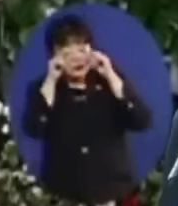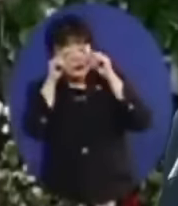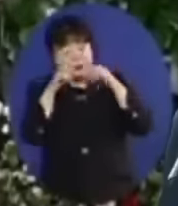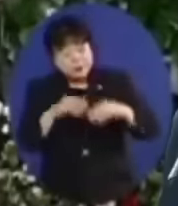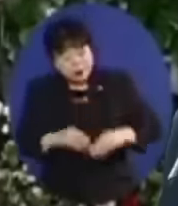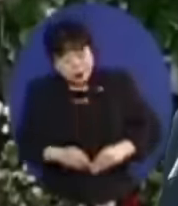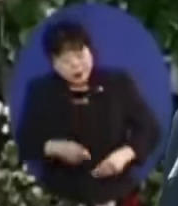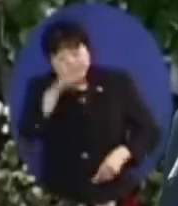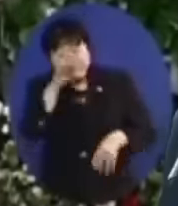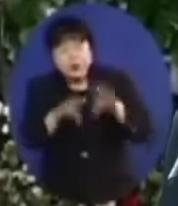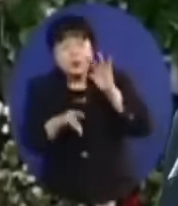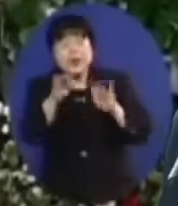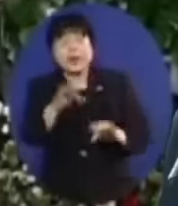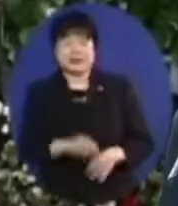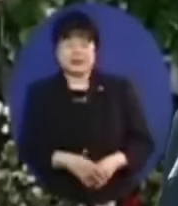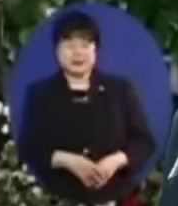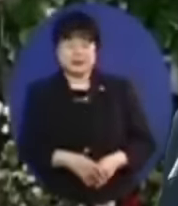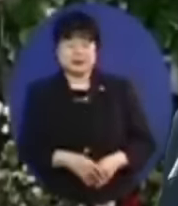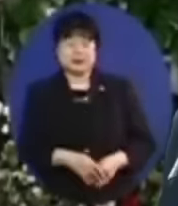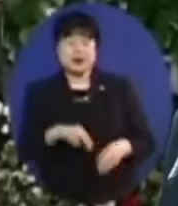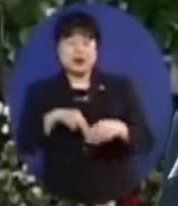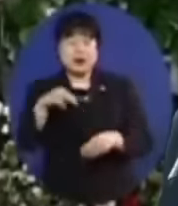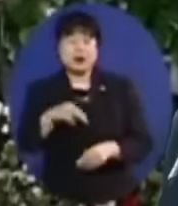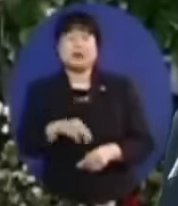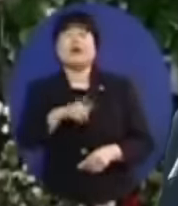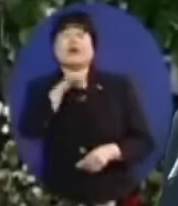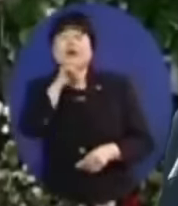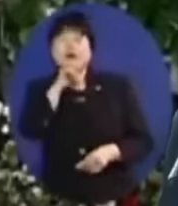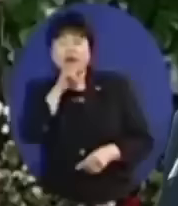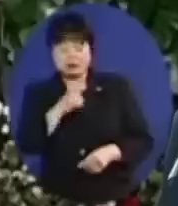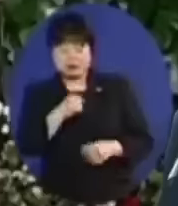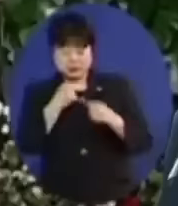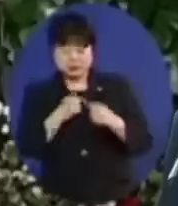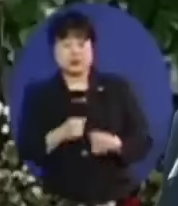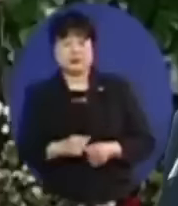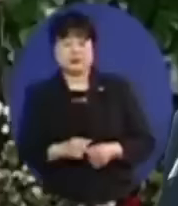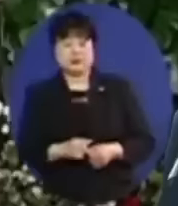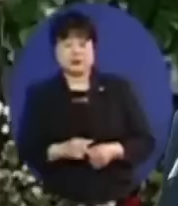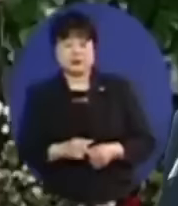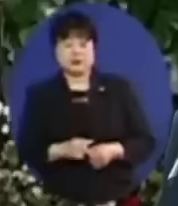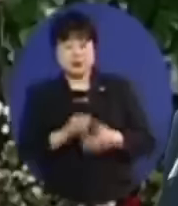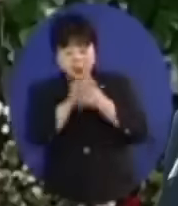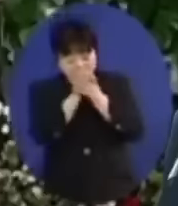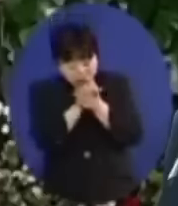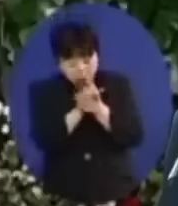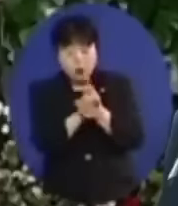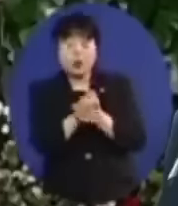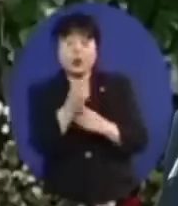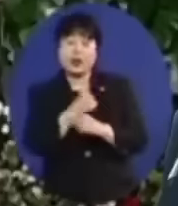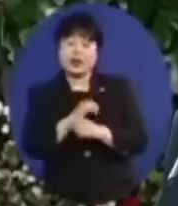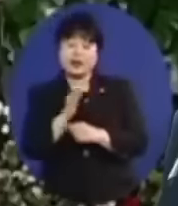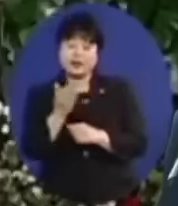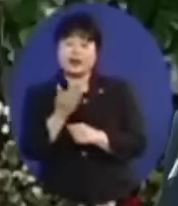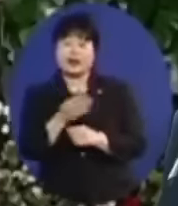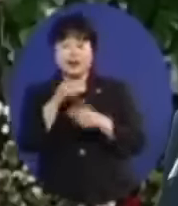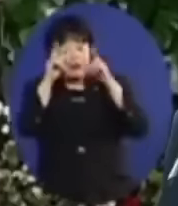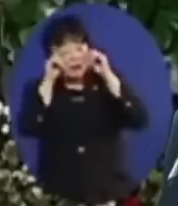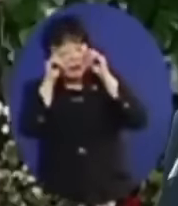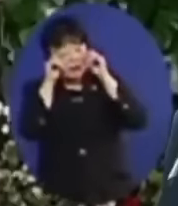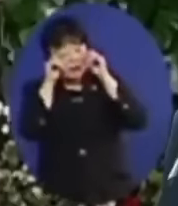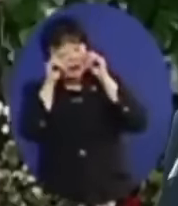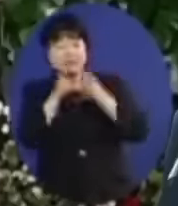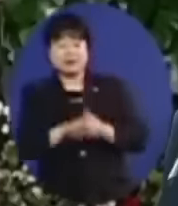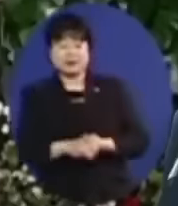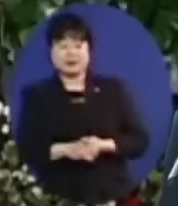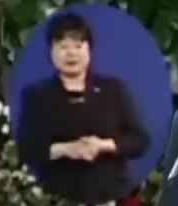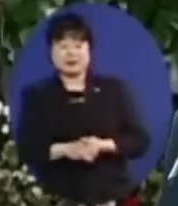목마르고 굶고 헐벗은 생활, 이것이 그에는 고난이기 때문에 그때마다 기도를 해야 돼요. 자지 못할 때,